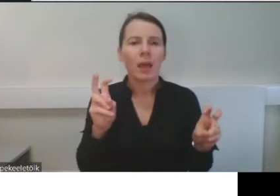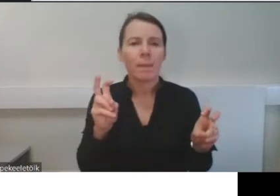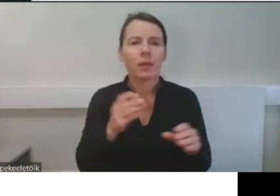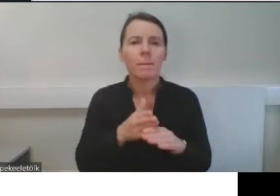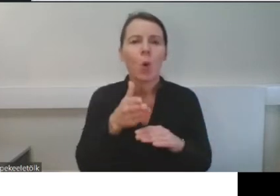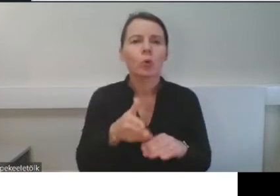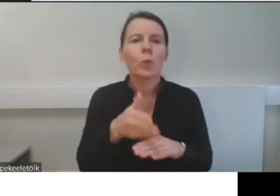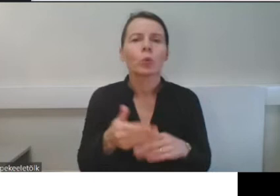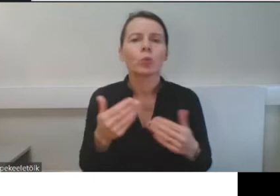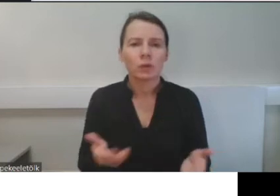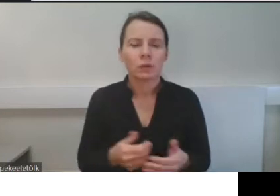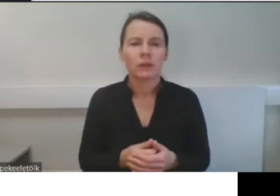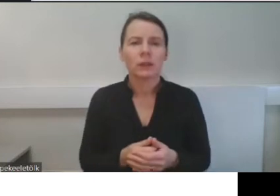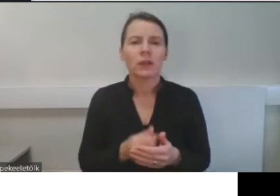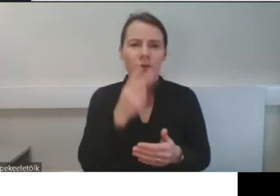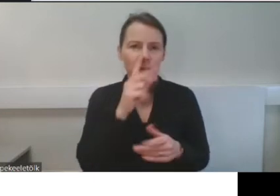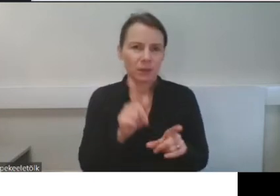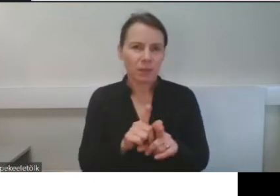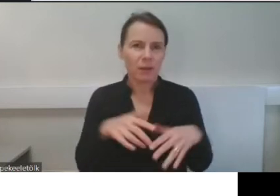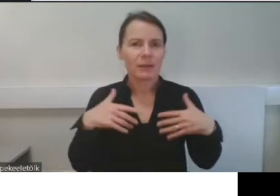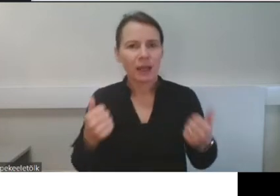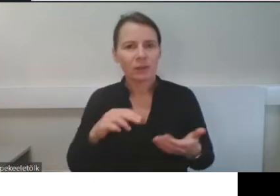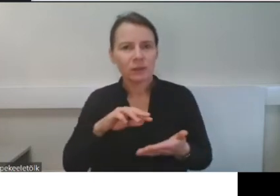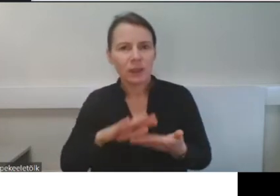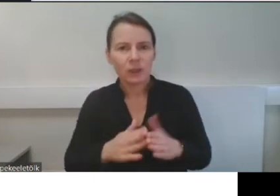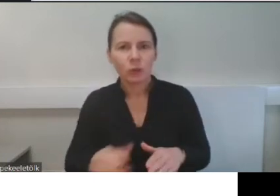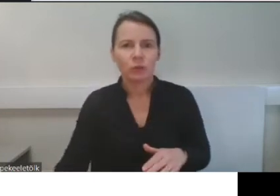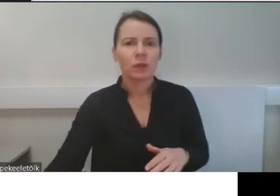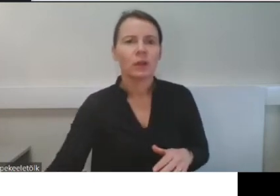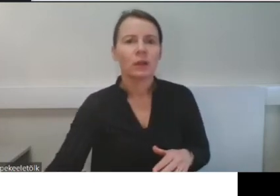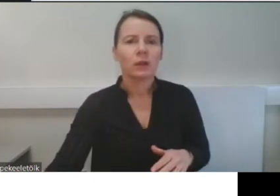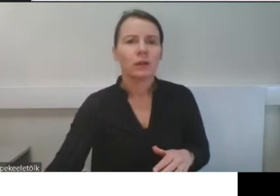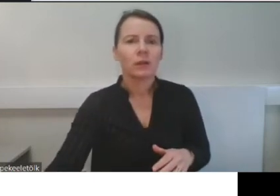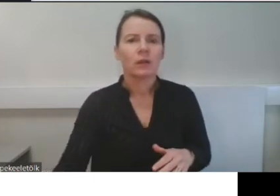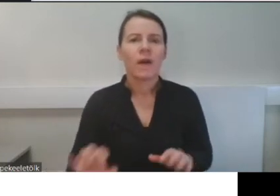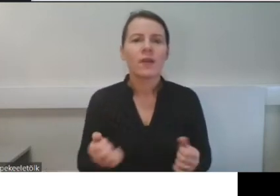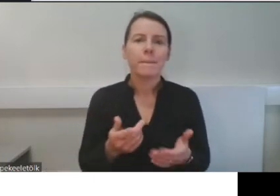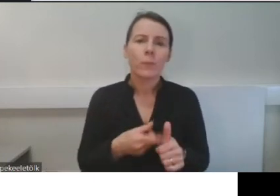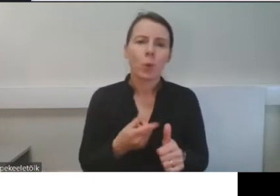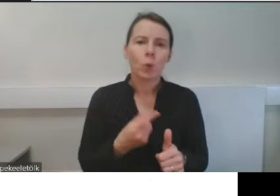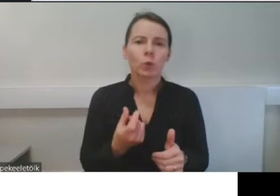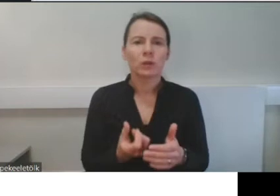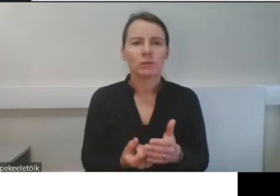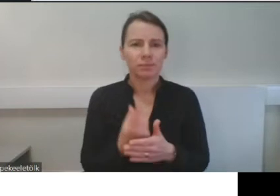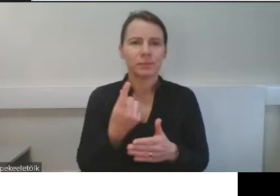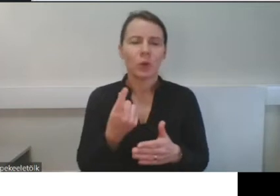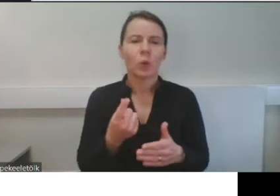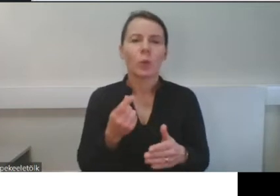STAR-ist saab siis andmeid kõigi nende pöördumiste kohta, mis on KOV